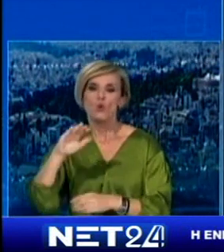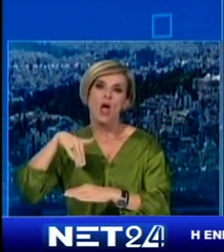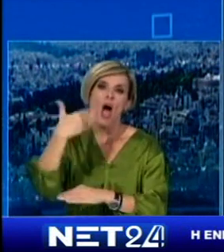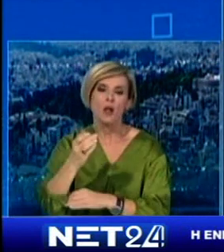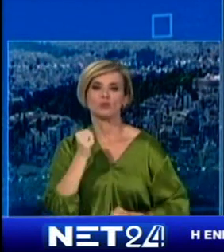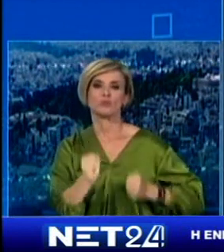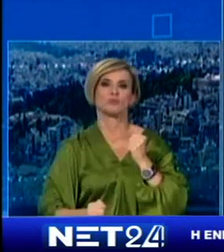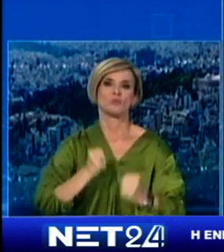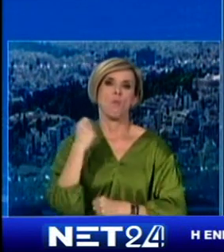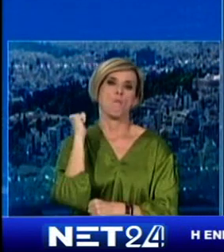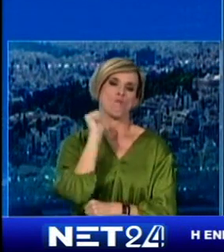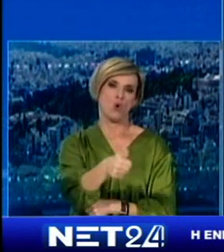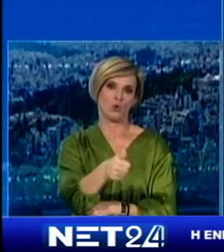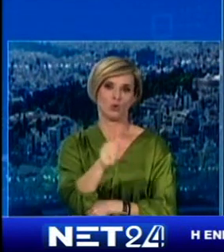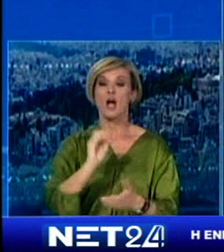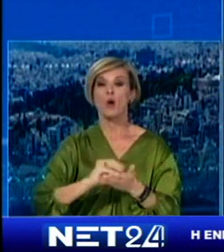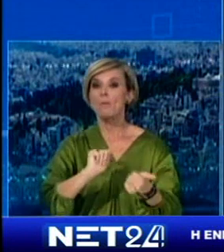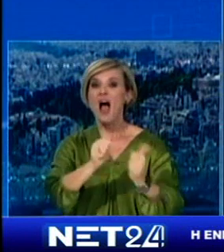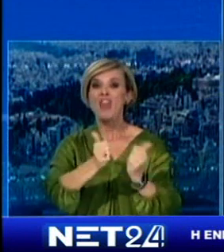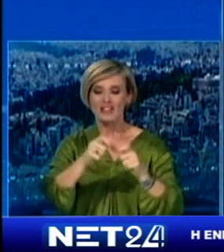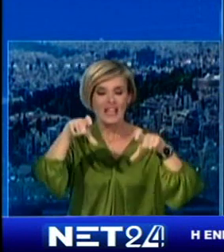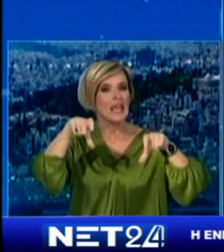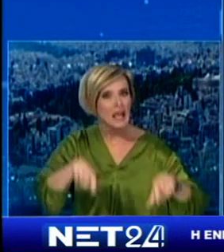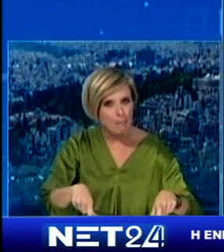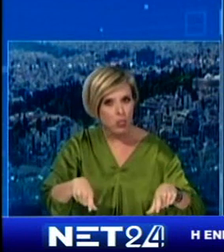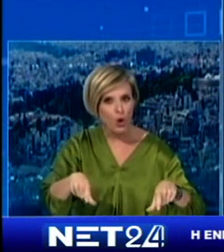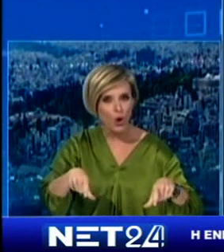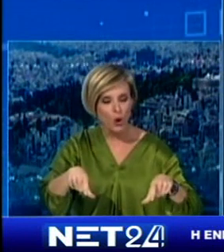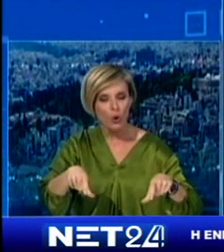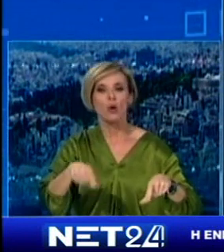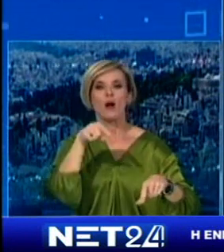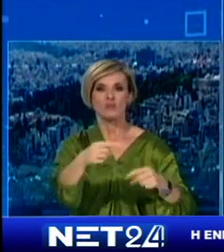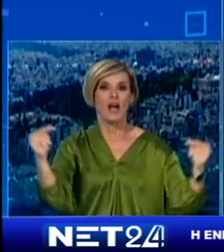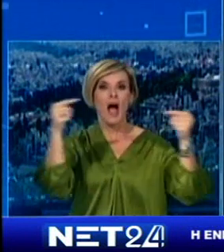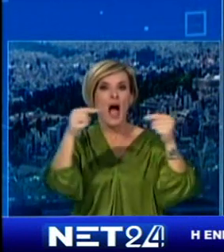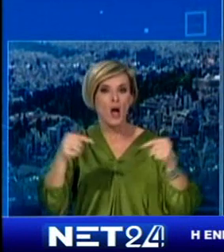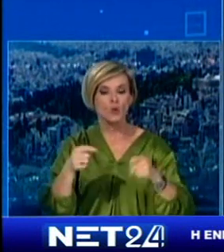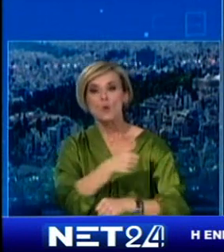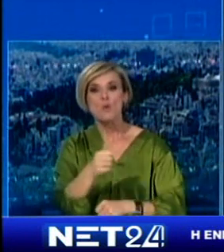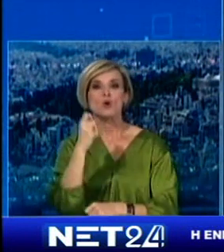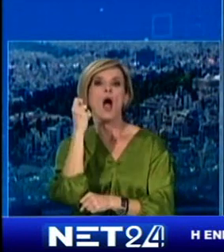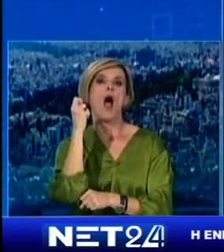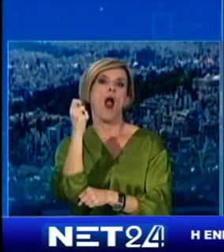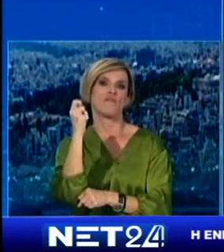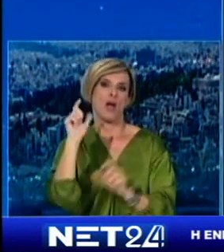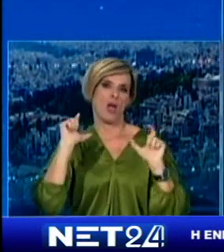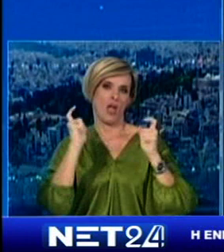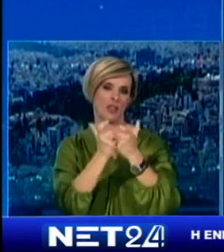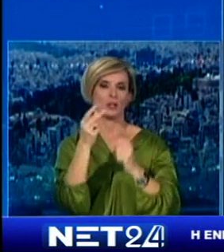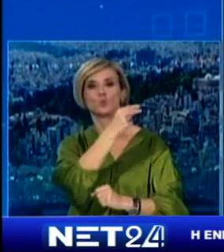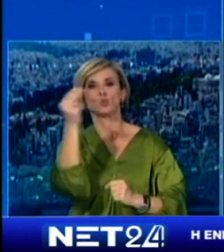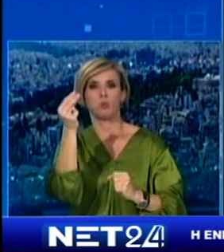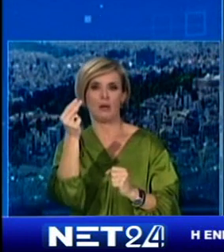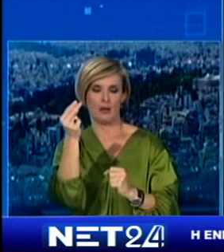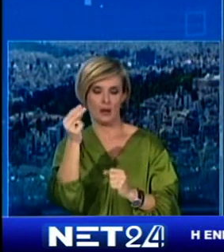χώρους. Επίσης, αναστέλλονται στις αθλητικές εγκαταστάσεις των περιοχών αυτών οι αγώνες και μόνο της Α Εθνικής Ποδοσφαίρου Super League και της